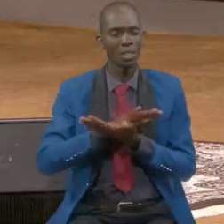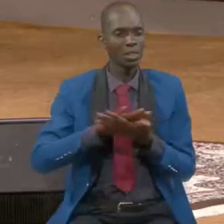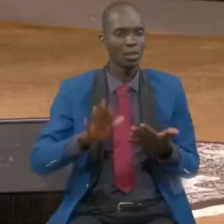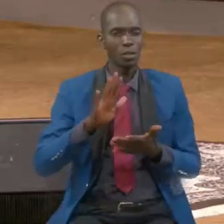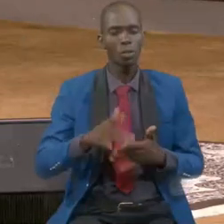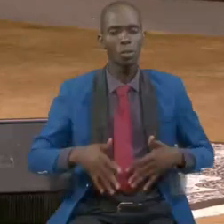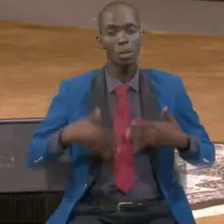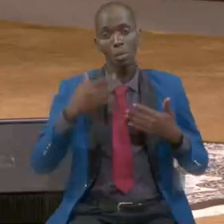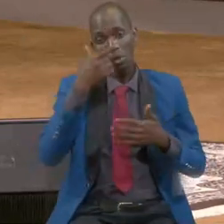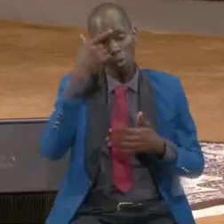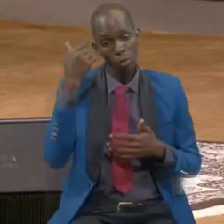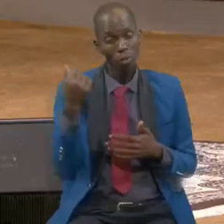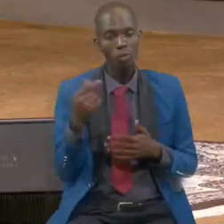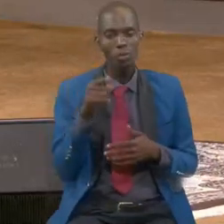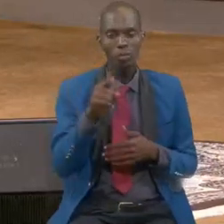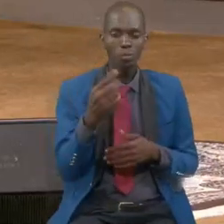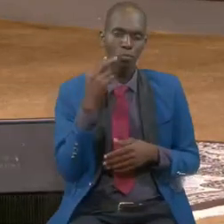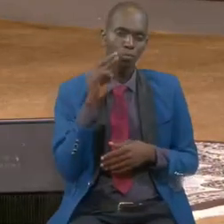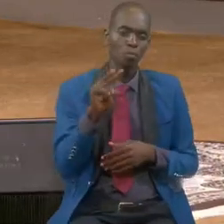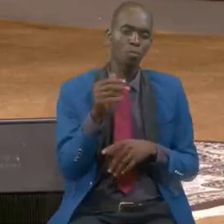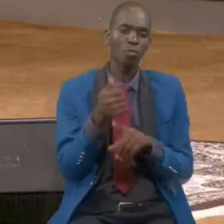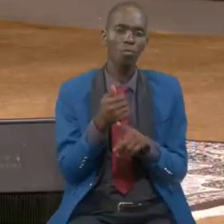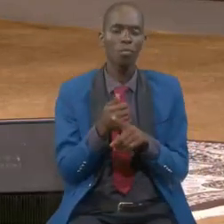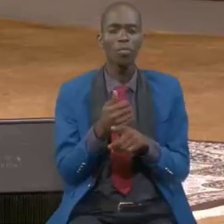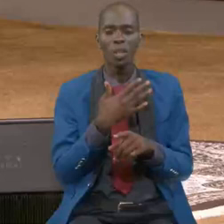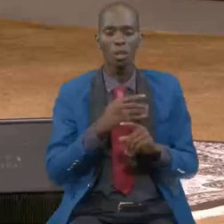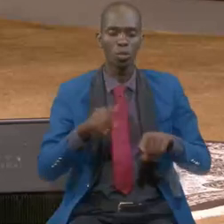votre vie. Parce que